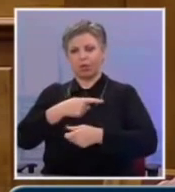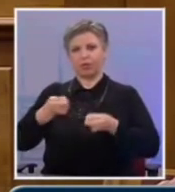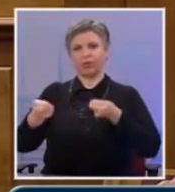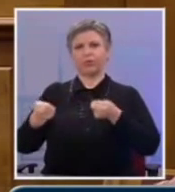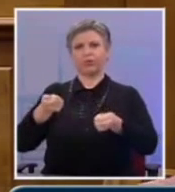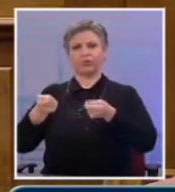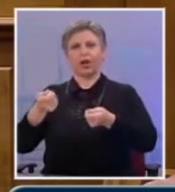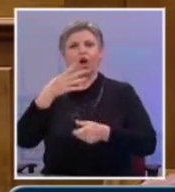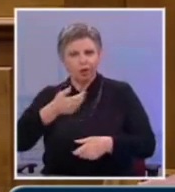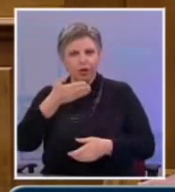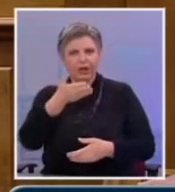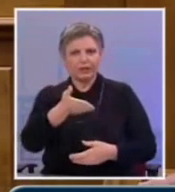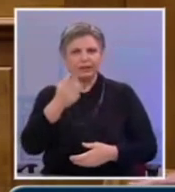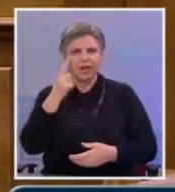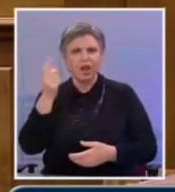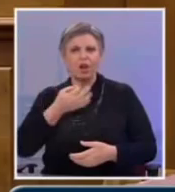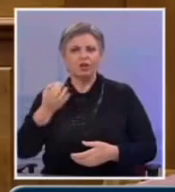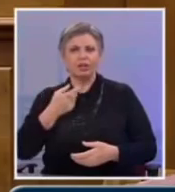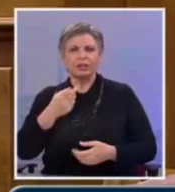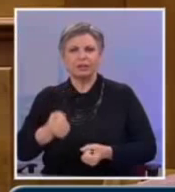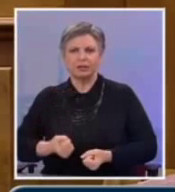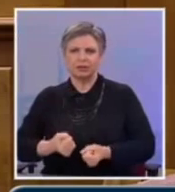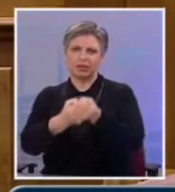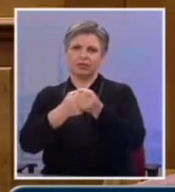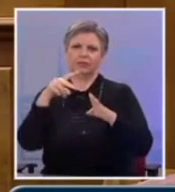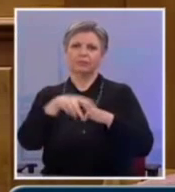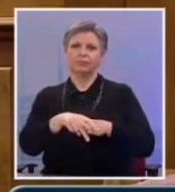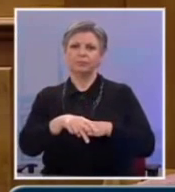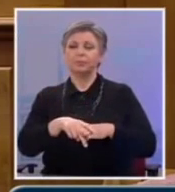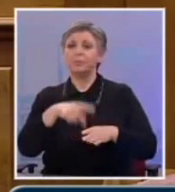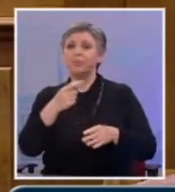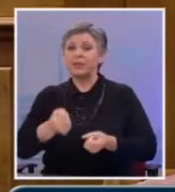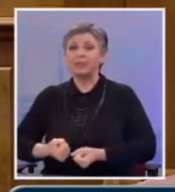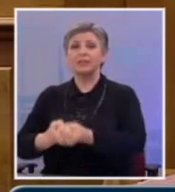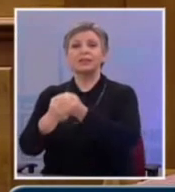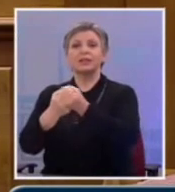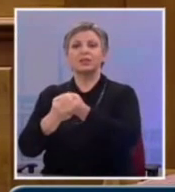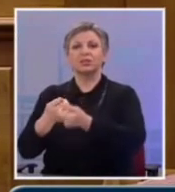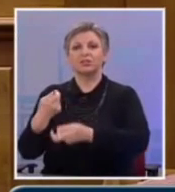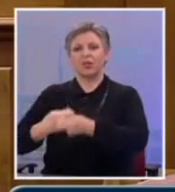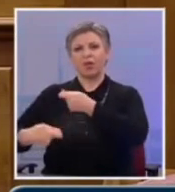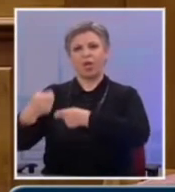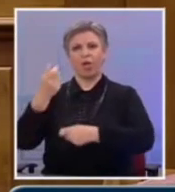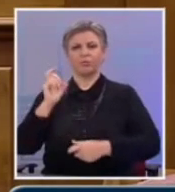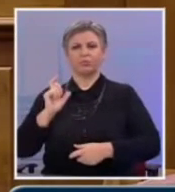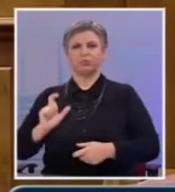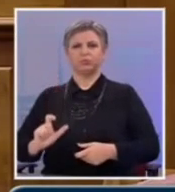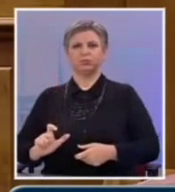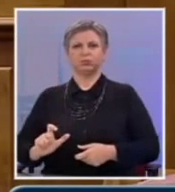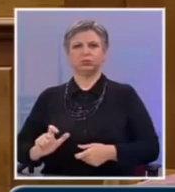η λογική σας. Στήριξη των τραπεζών και των μεγαλοεπιχειρηματιών σε βάρος της κοινωνικής πλειοψηφίας